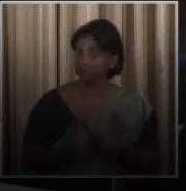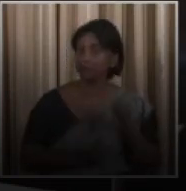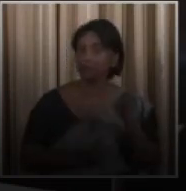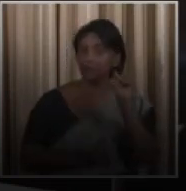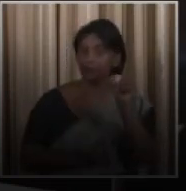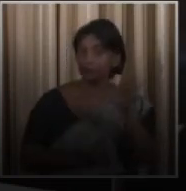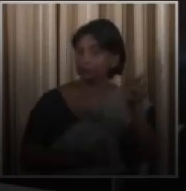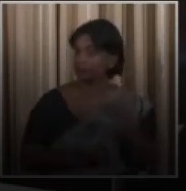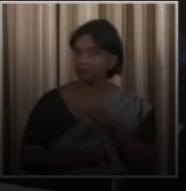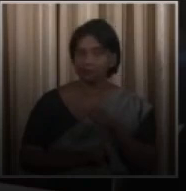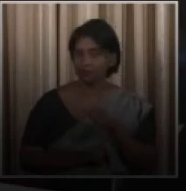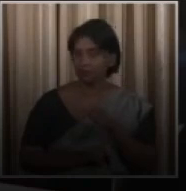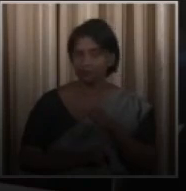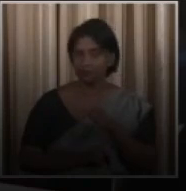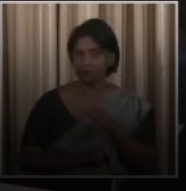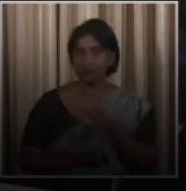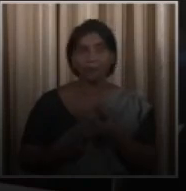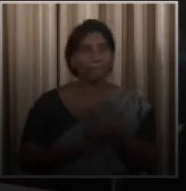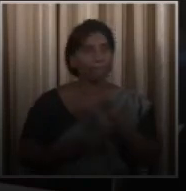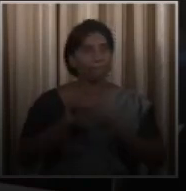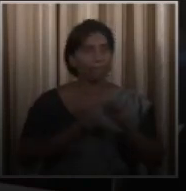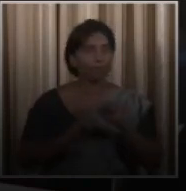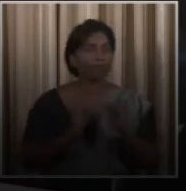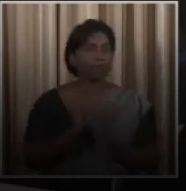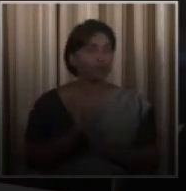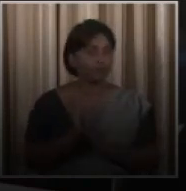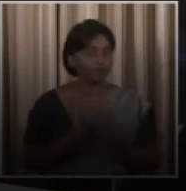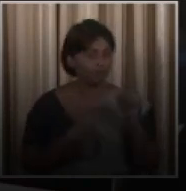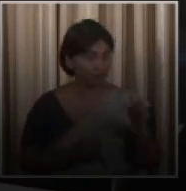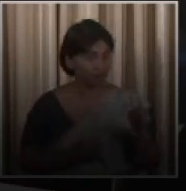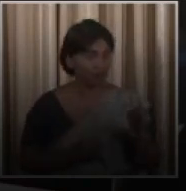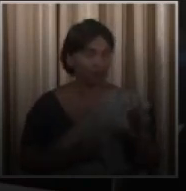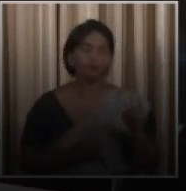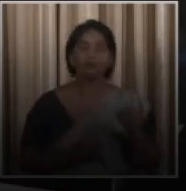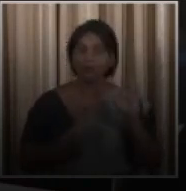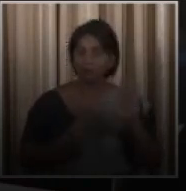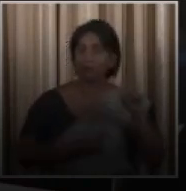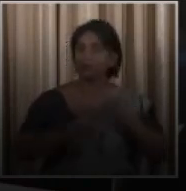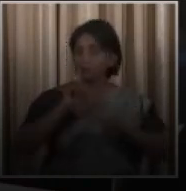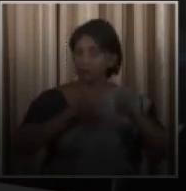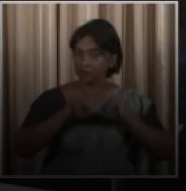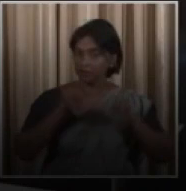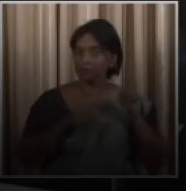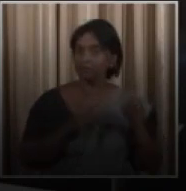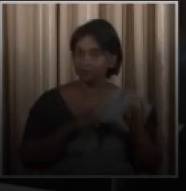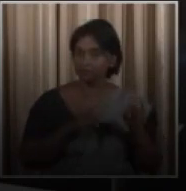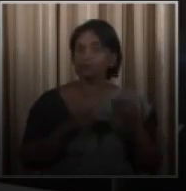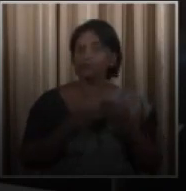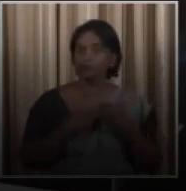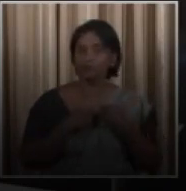visayan ganim pilibandawa parlimentu karaka sabhavedi. Etu sakachchavedi.